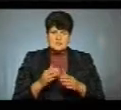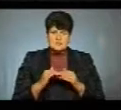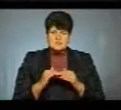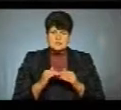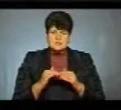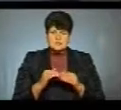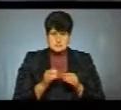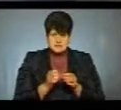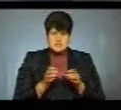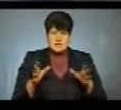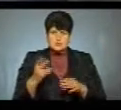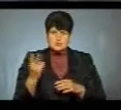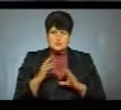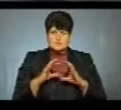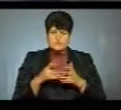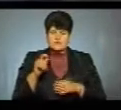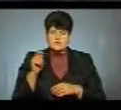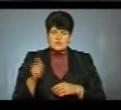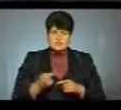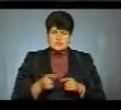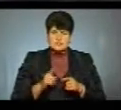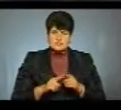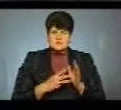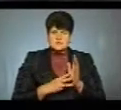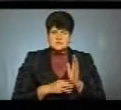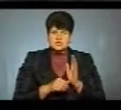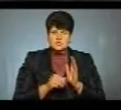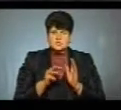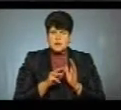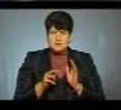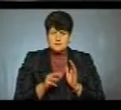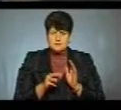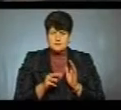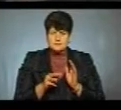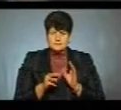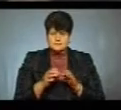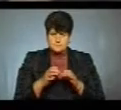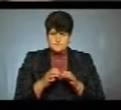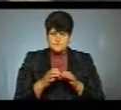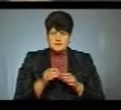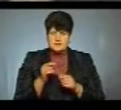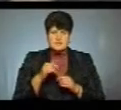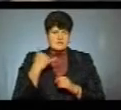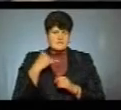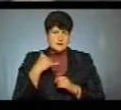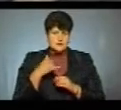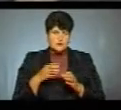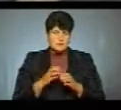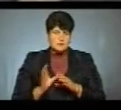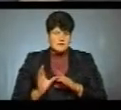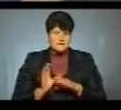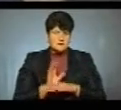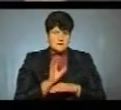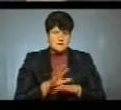Другої світової війни. Це артилерійські снаряди калібром 76 мм. За викликом група була направлена до